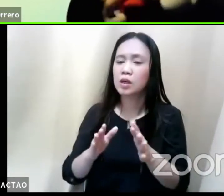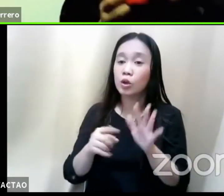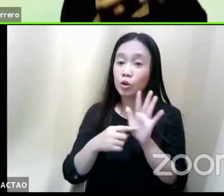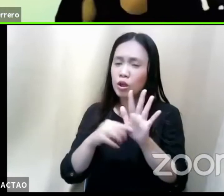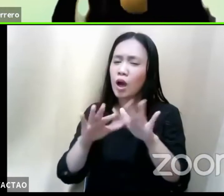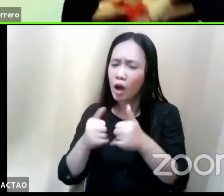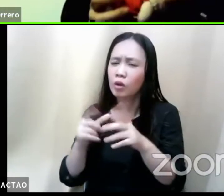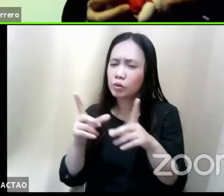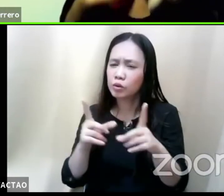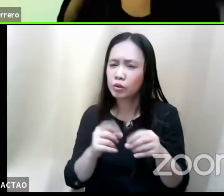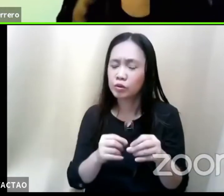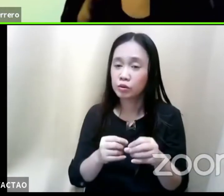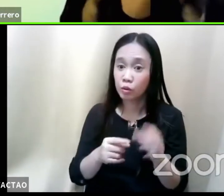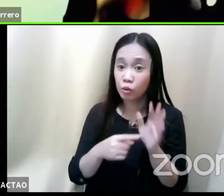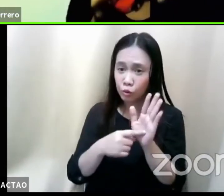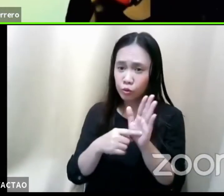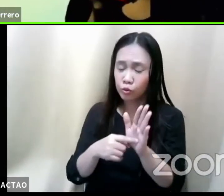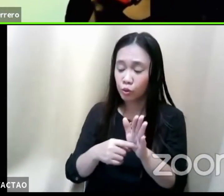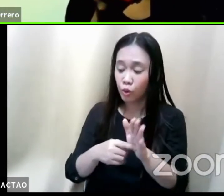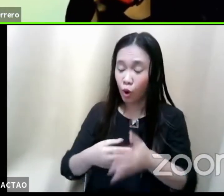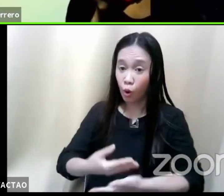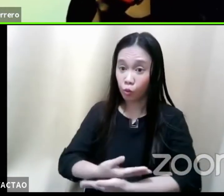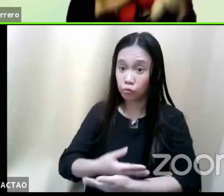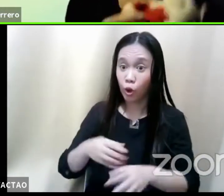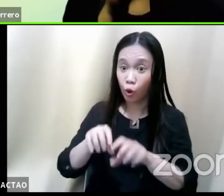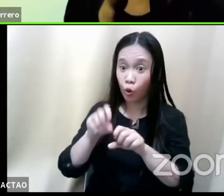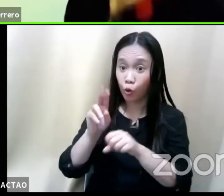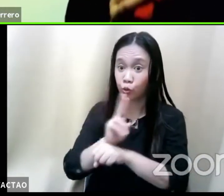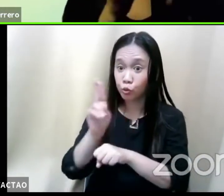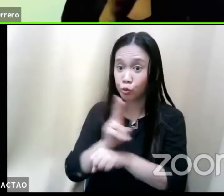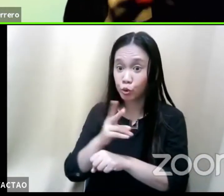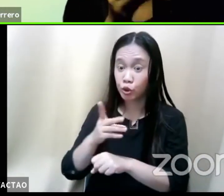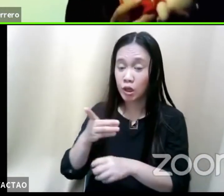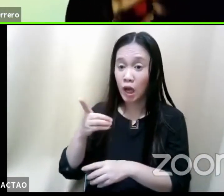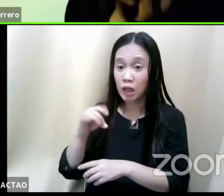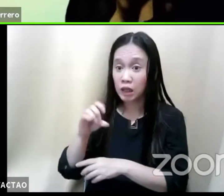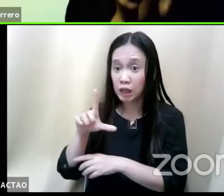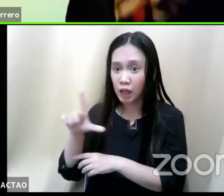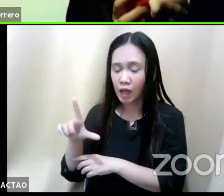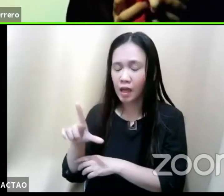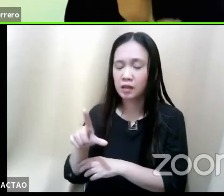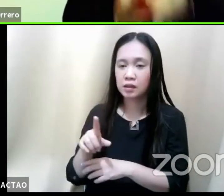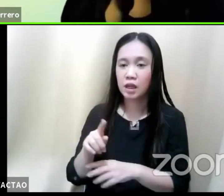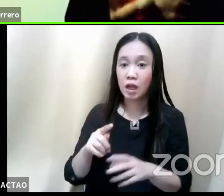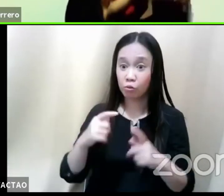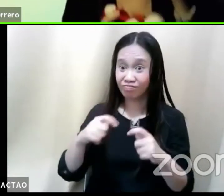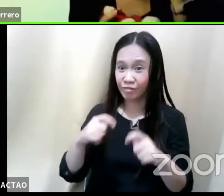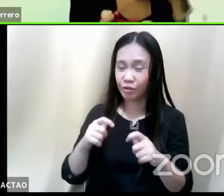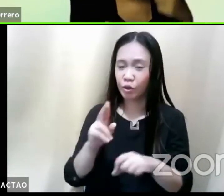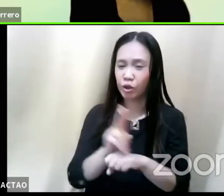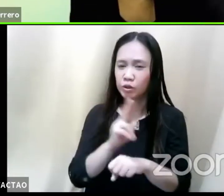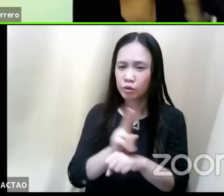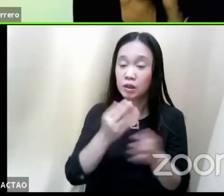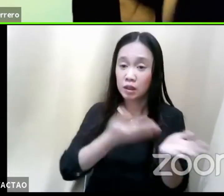paano ba dapat daw siya kargahin kung mabali nga yung mabuto niya. Tapos through her demonstration with her toy, doon siya nadala